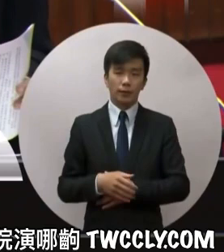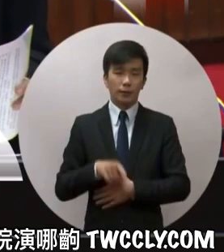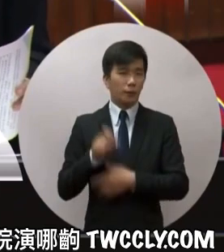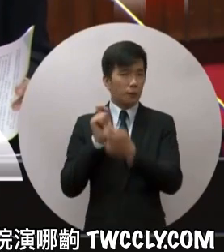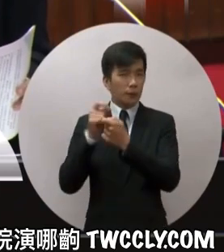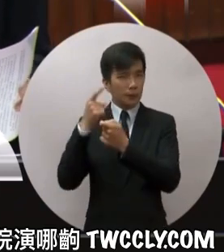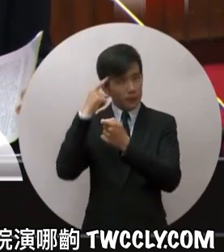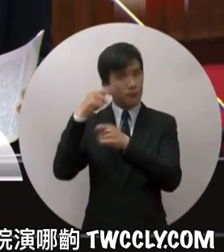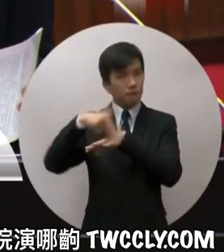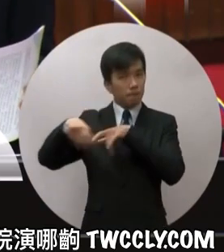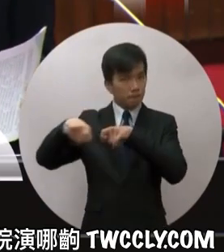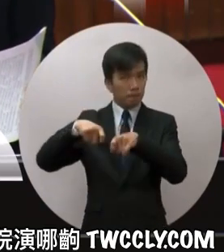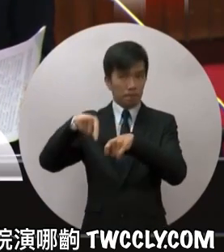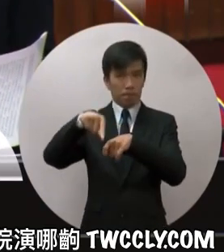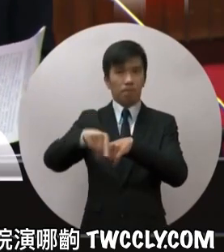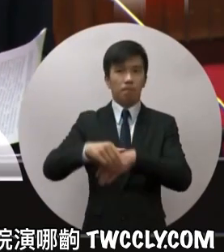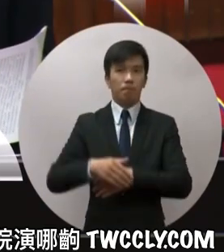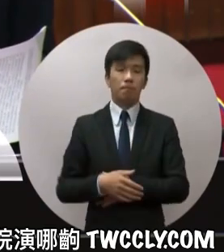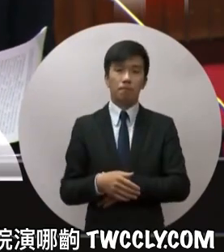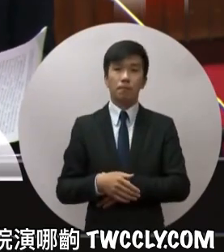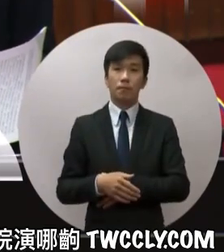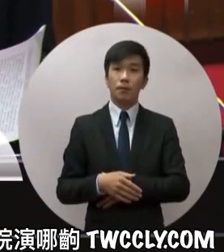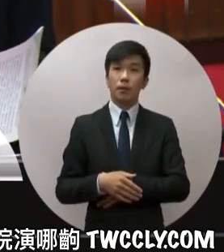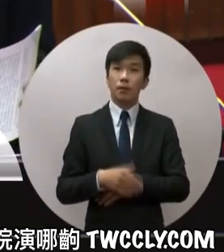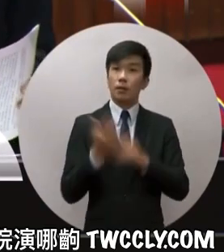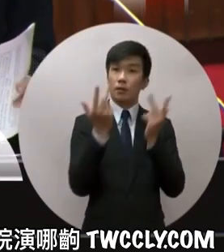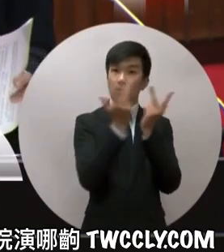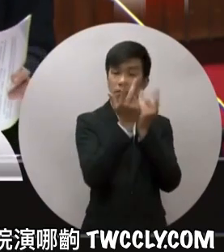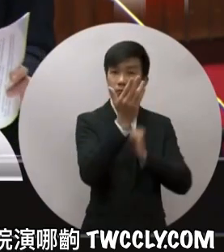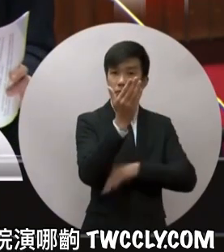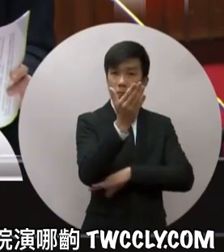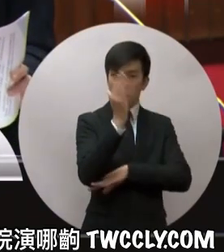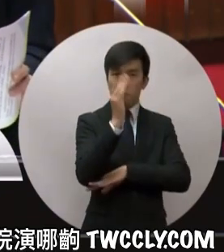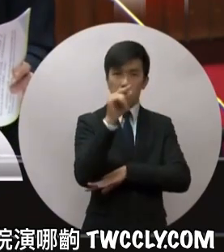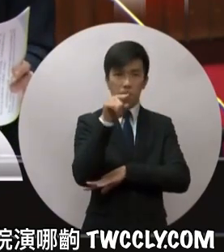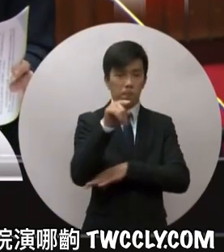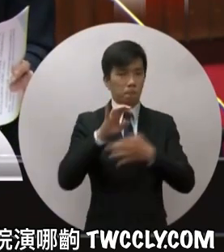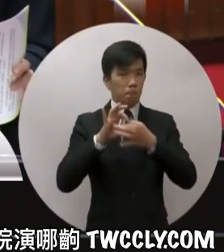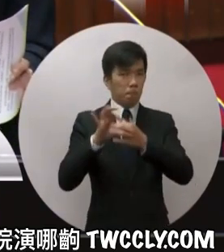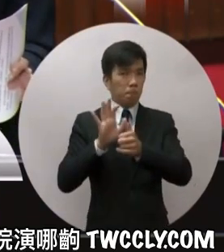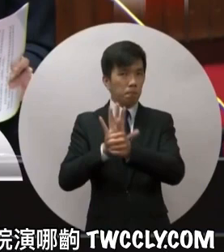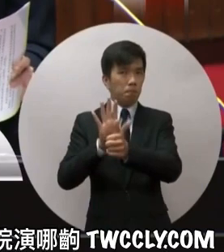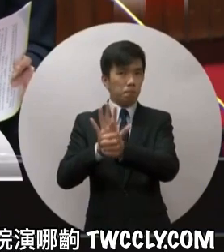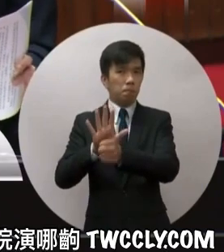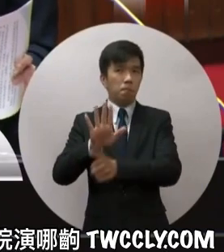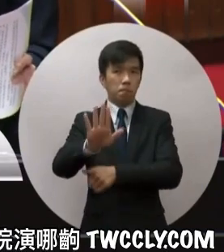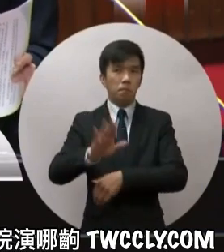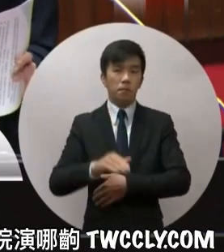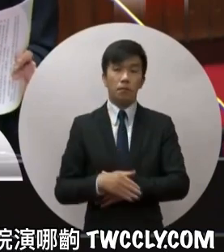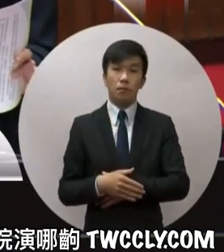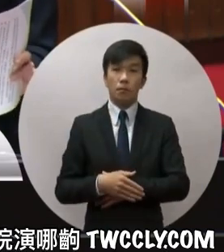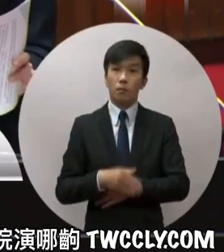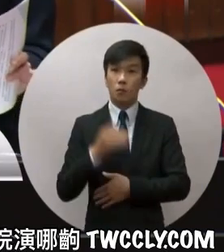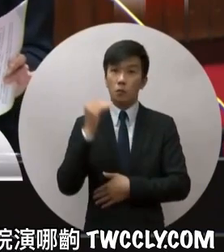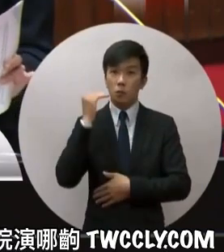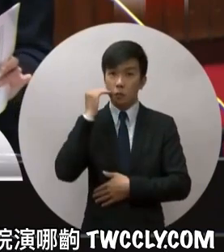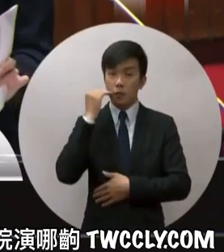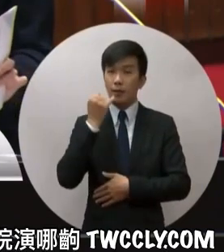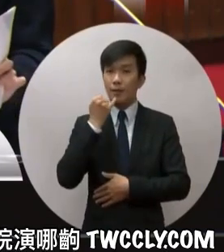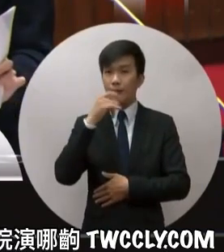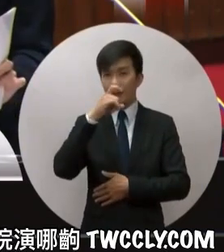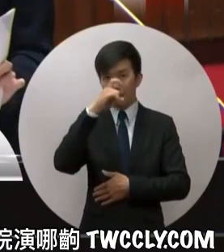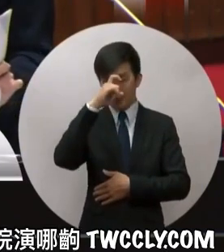的構想啦那新北市政府也一直在推動這一段如果有機會的話也拜託